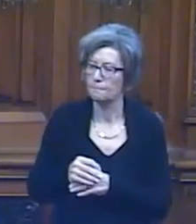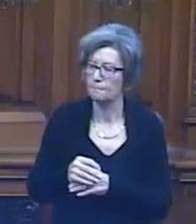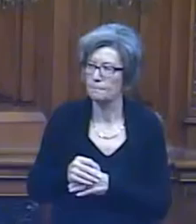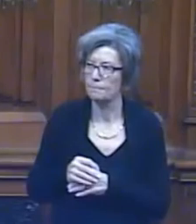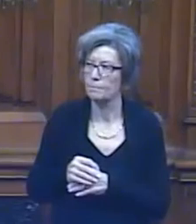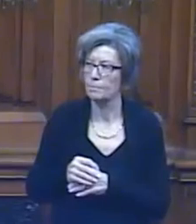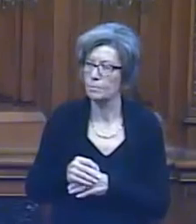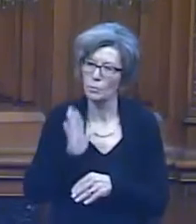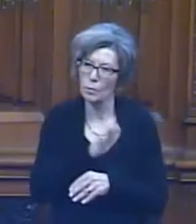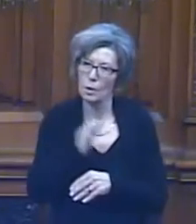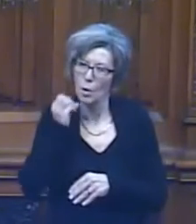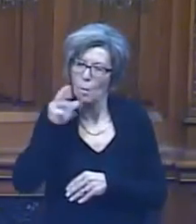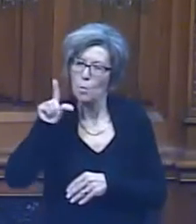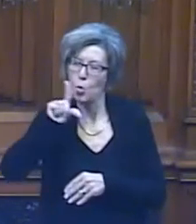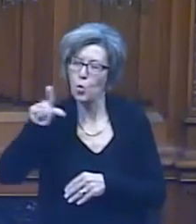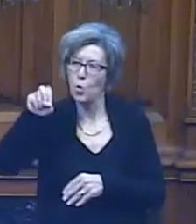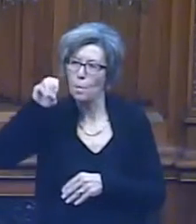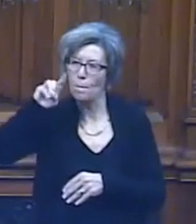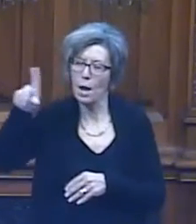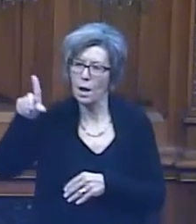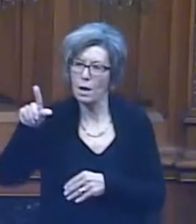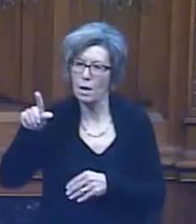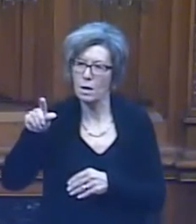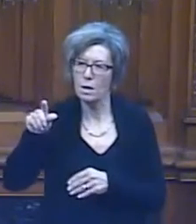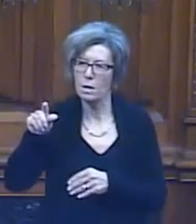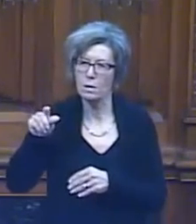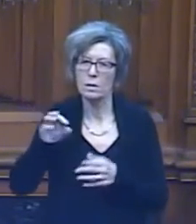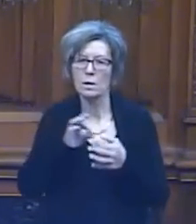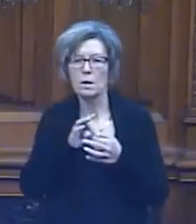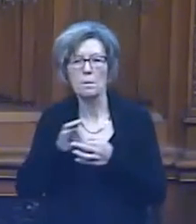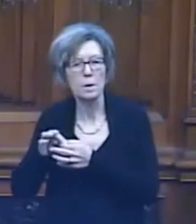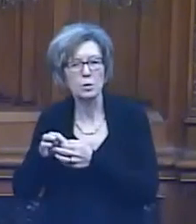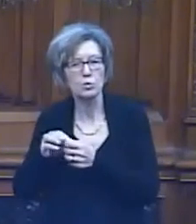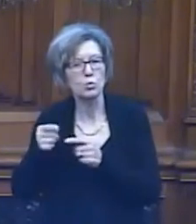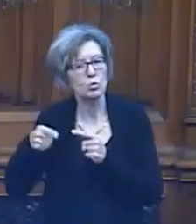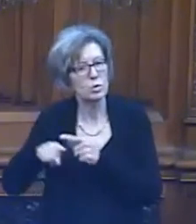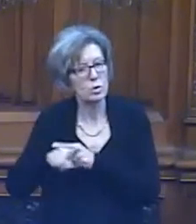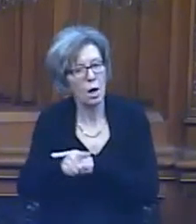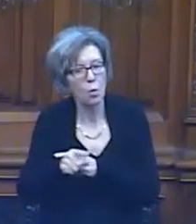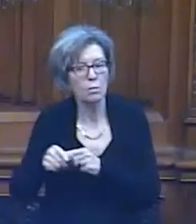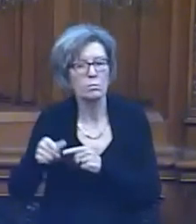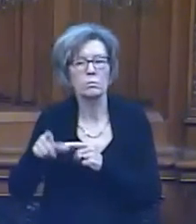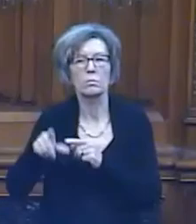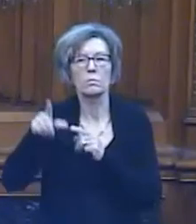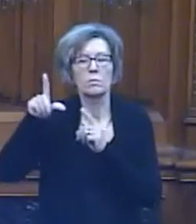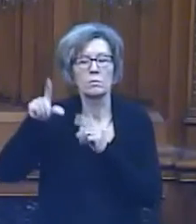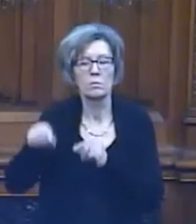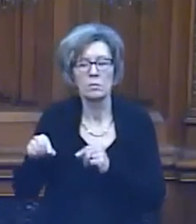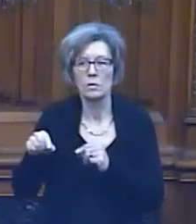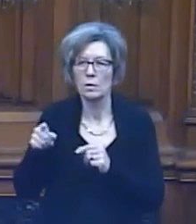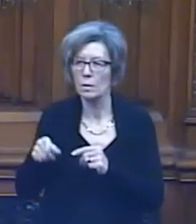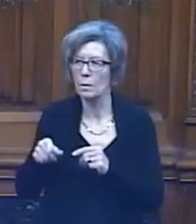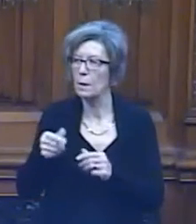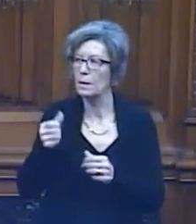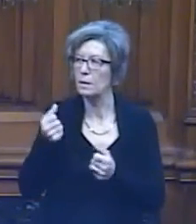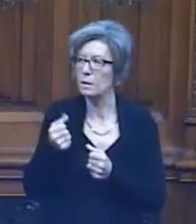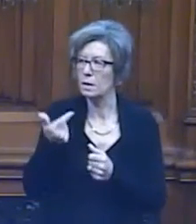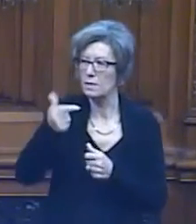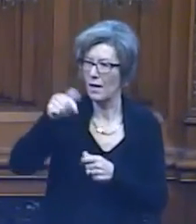zu Ihnen, Herr Blümel. Bezugsdauer der bedarfsorientierten Mindestsicherung ist in Wien